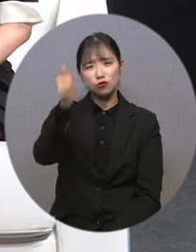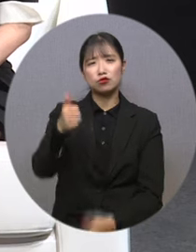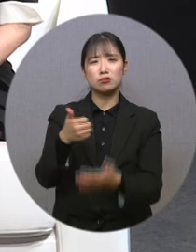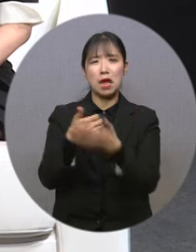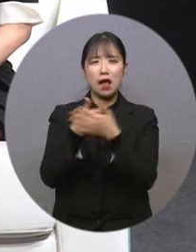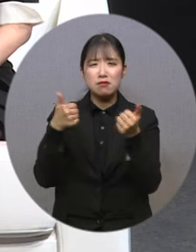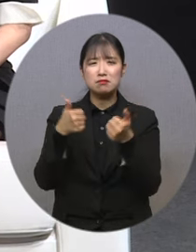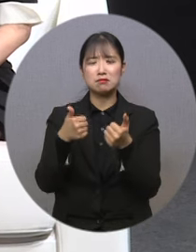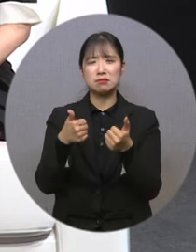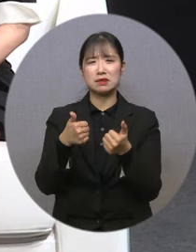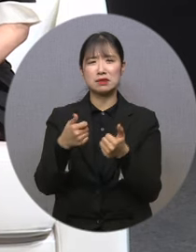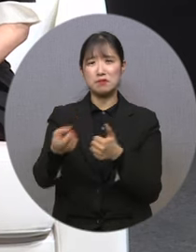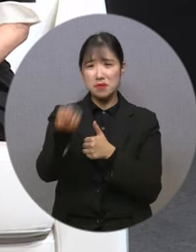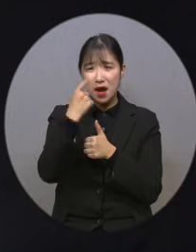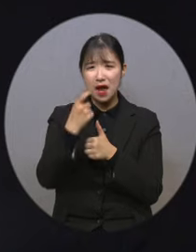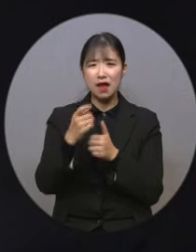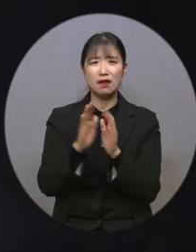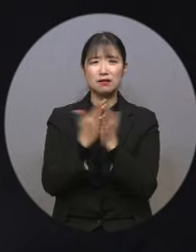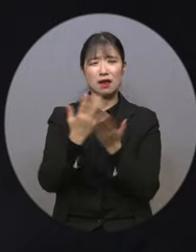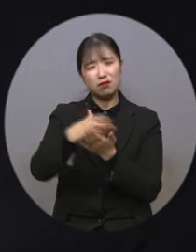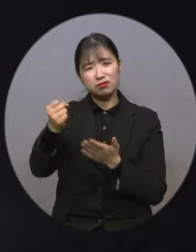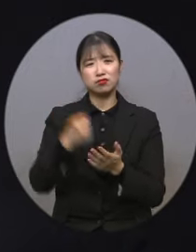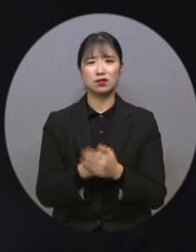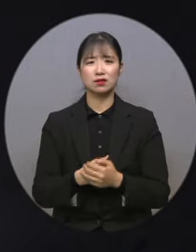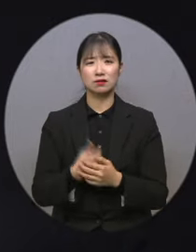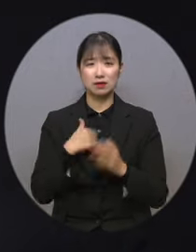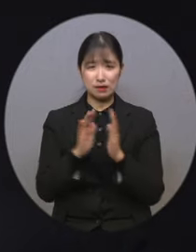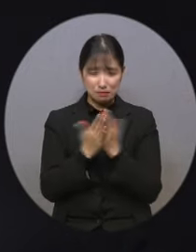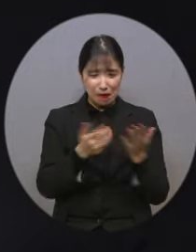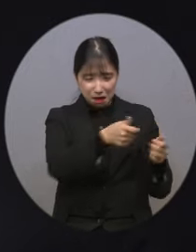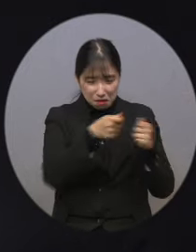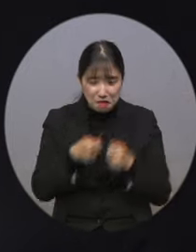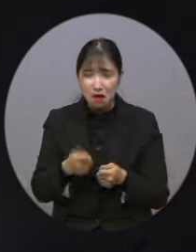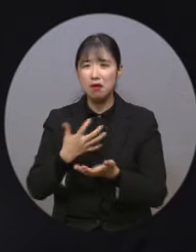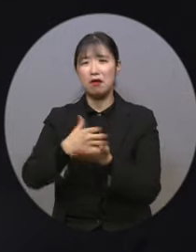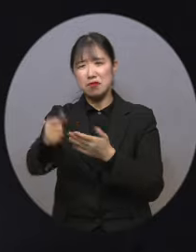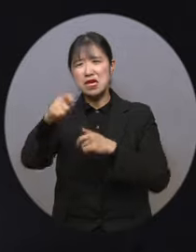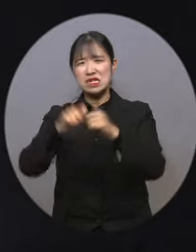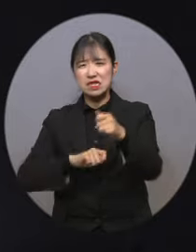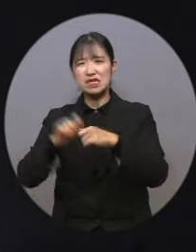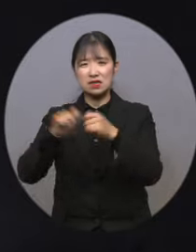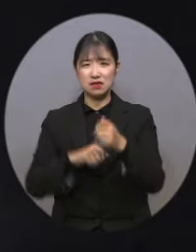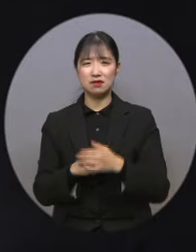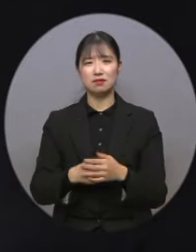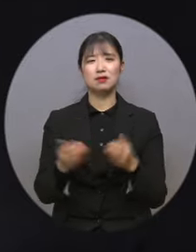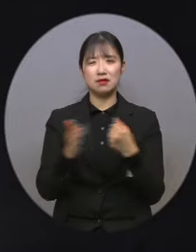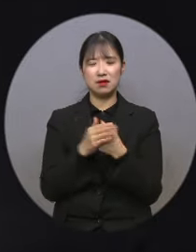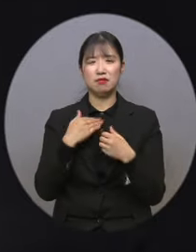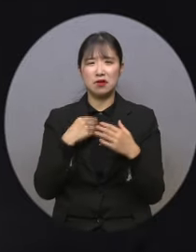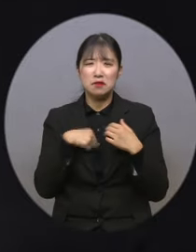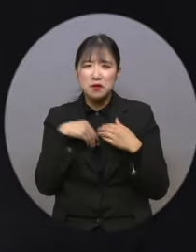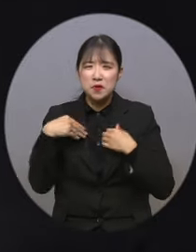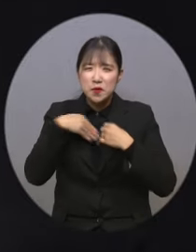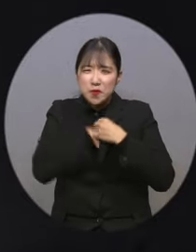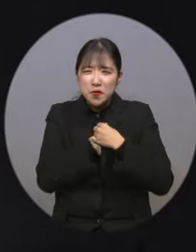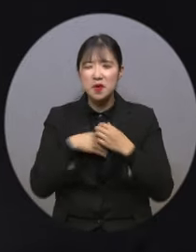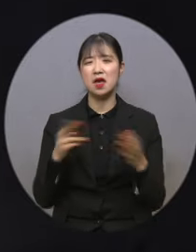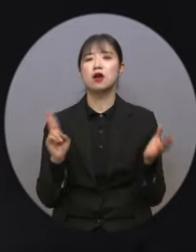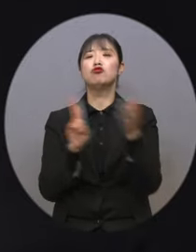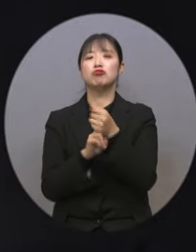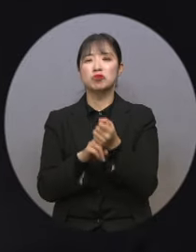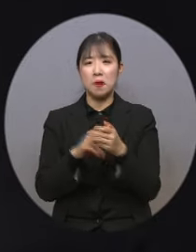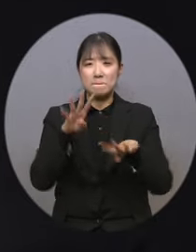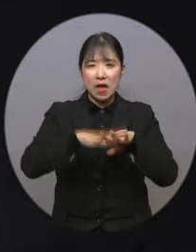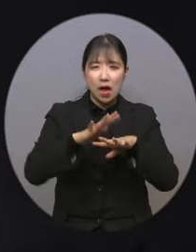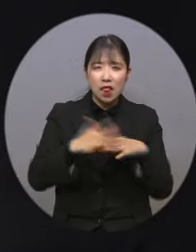한테 들키면 책 받아 지금 내가 책 마구 해놓으면 집을 그 책을 여기도 숨겨 가지고 밭에서 일하면서 공부했어요